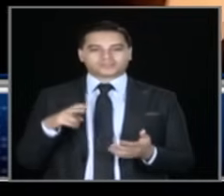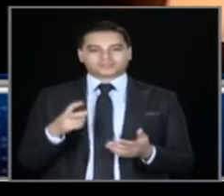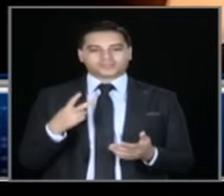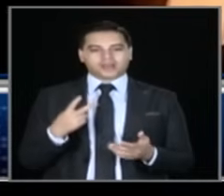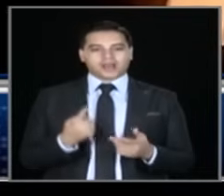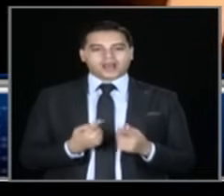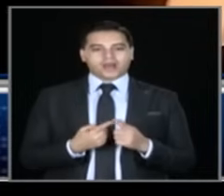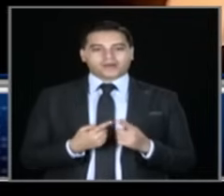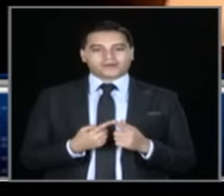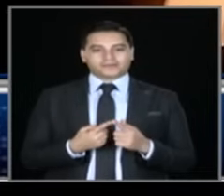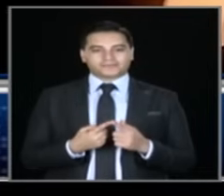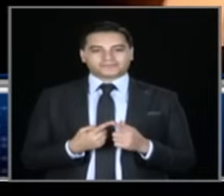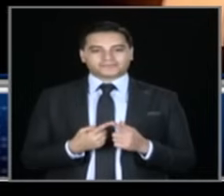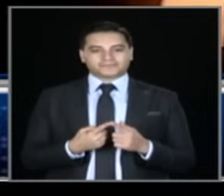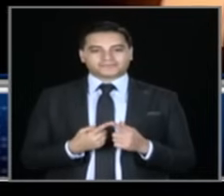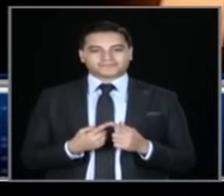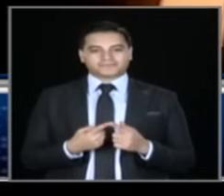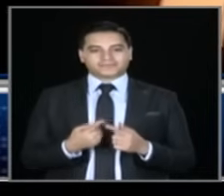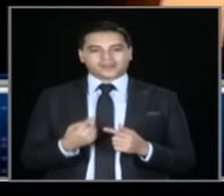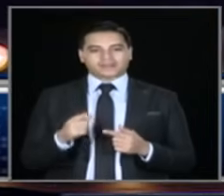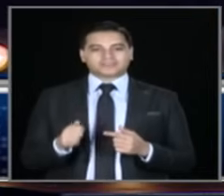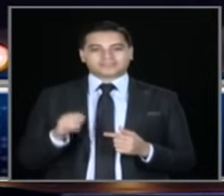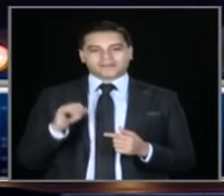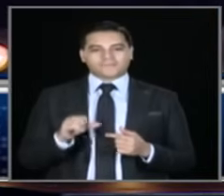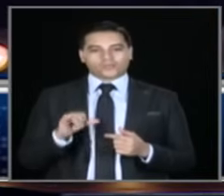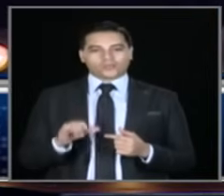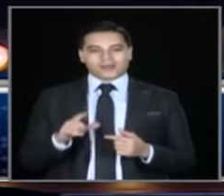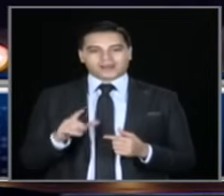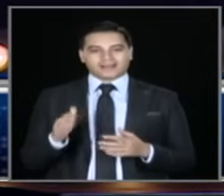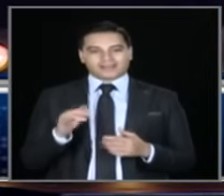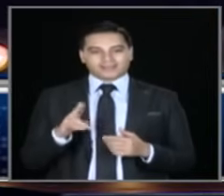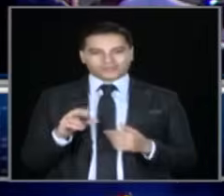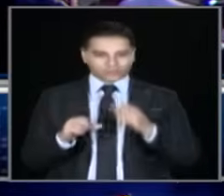الاول جولينو بليتي، ده الجون الثاني صامويل ايتو. الجون الاول، الاول ايتو،